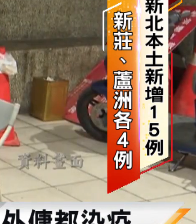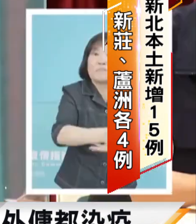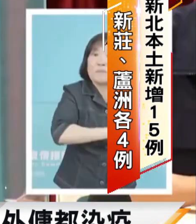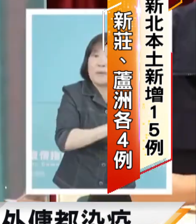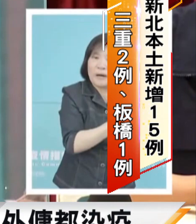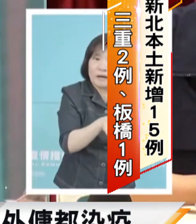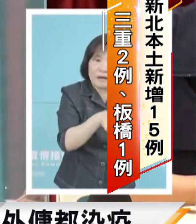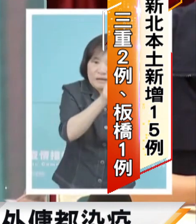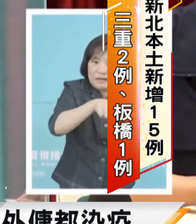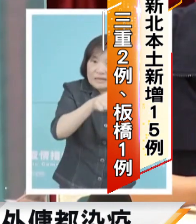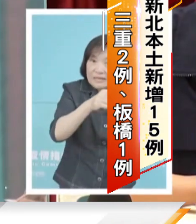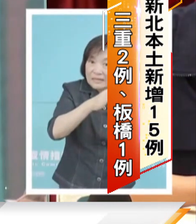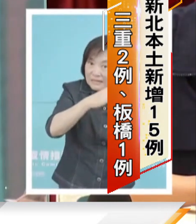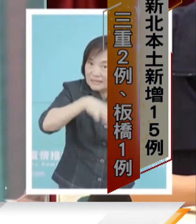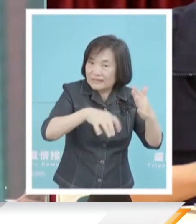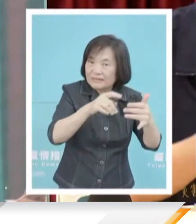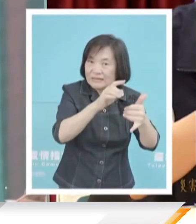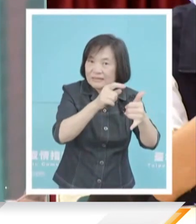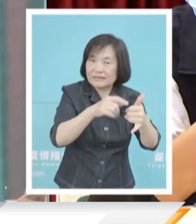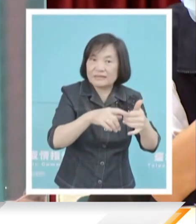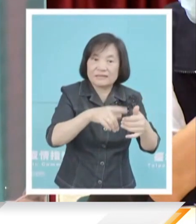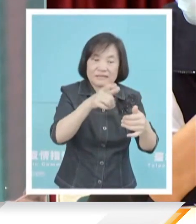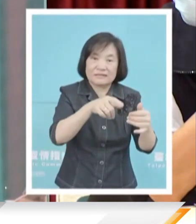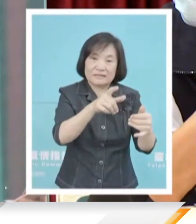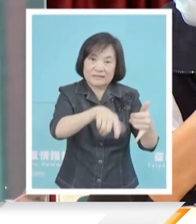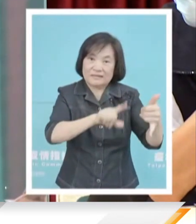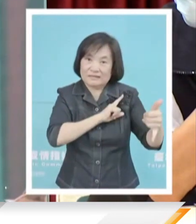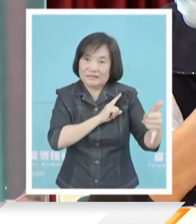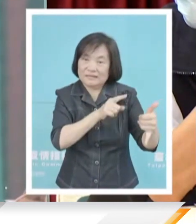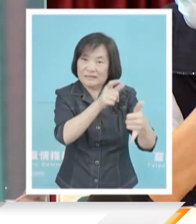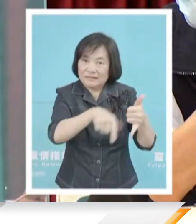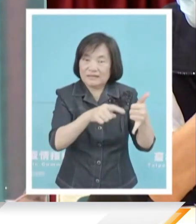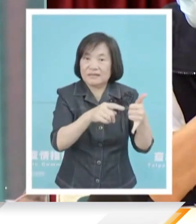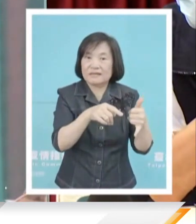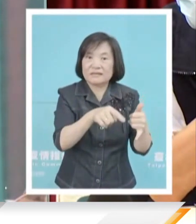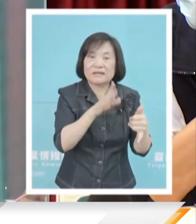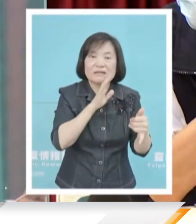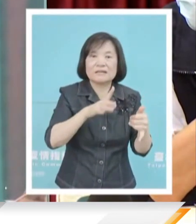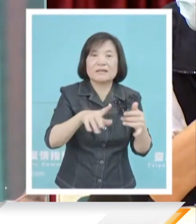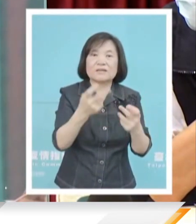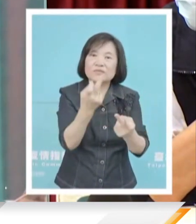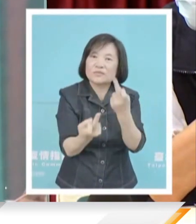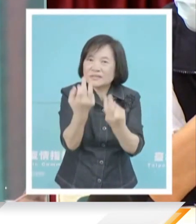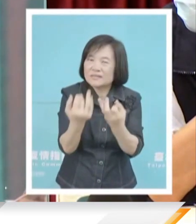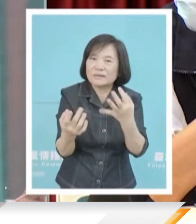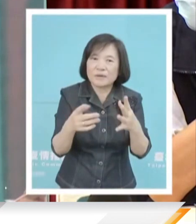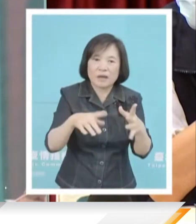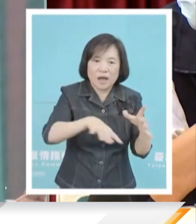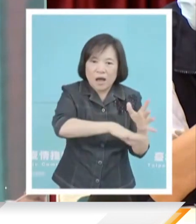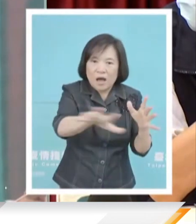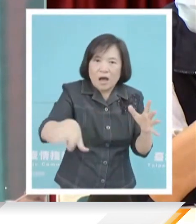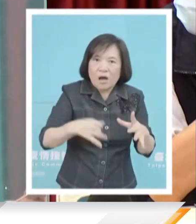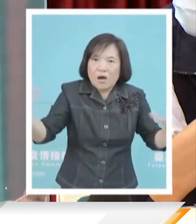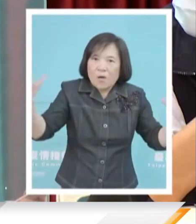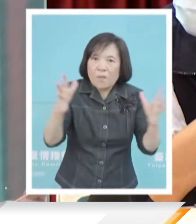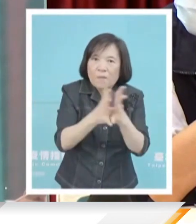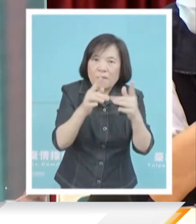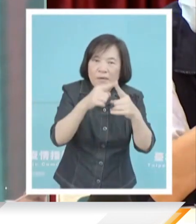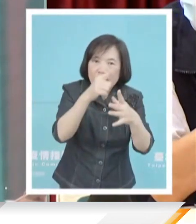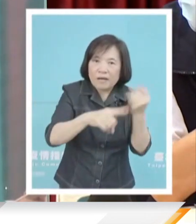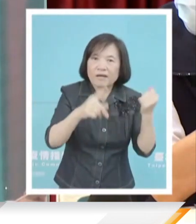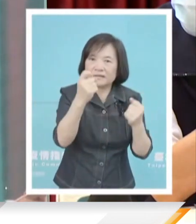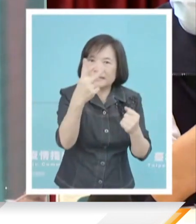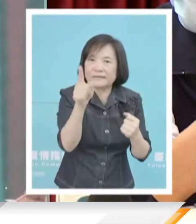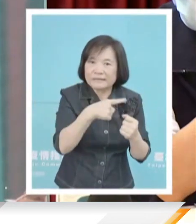疫。 一个家族其实从他自己的家，然后到他妯娌的家，其实两个家庭加起来总共已